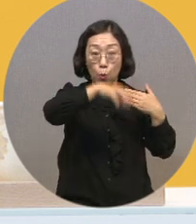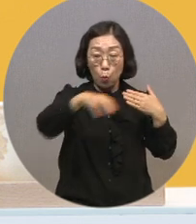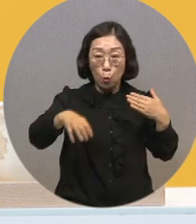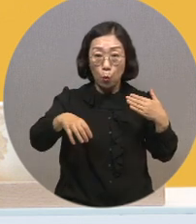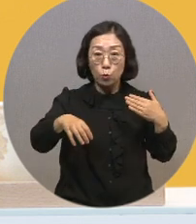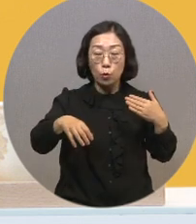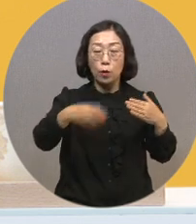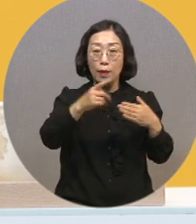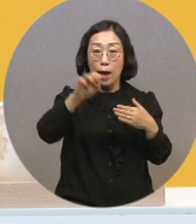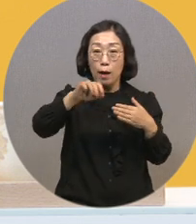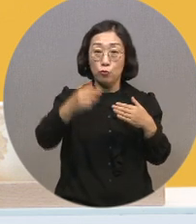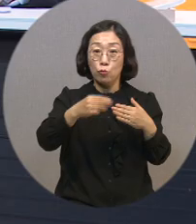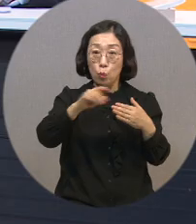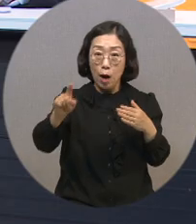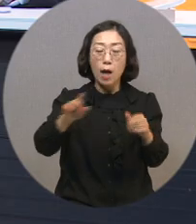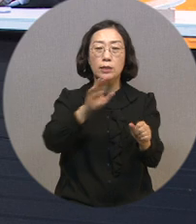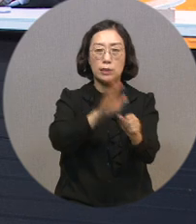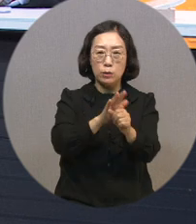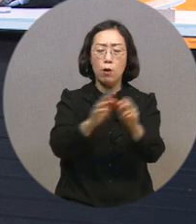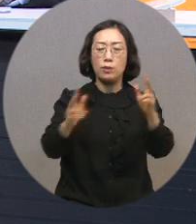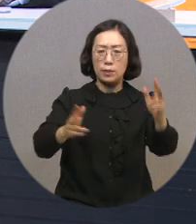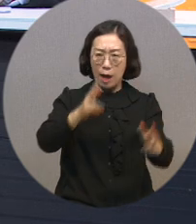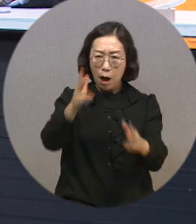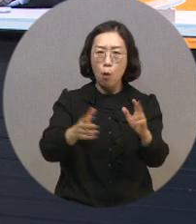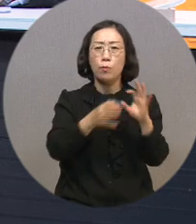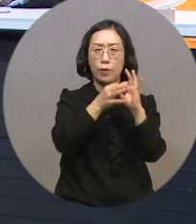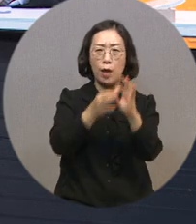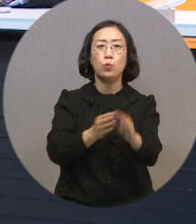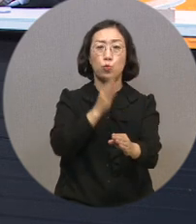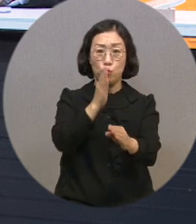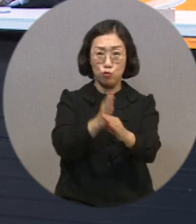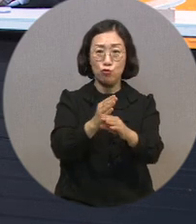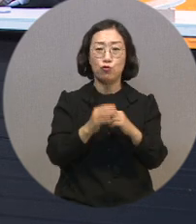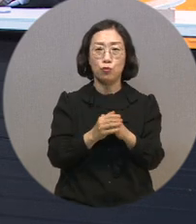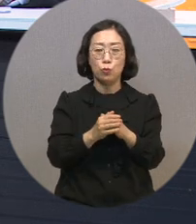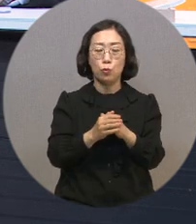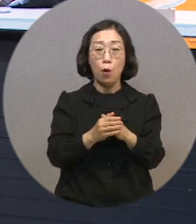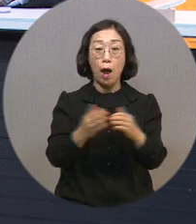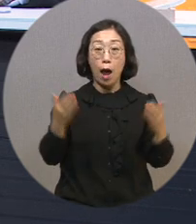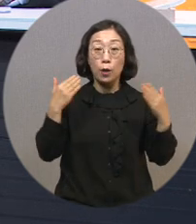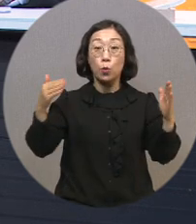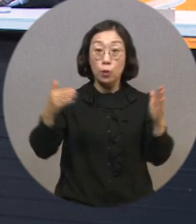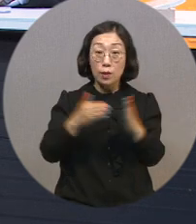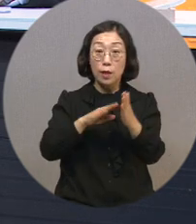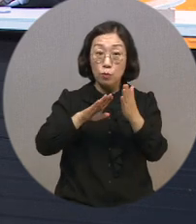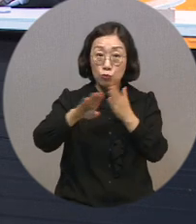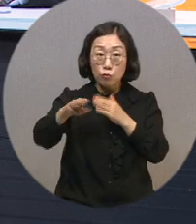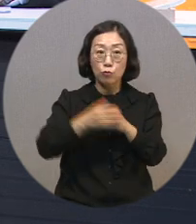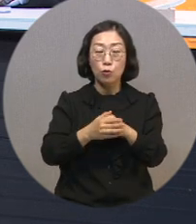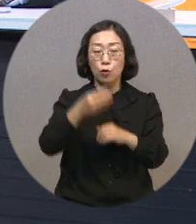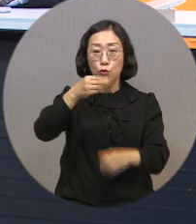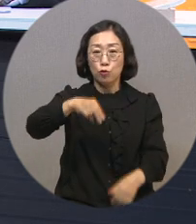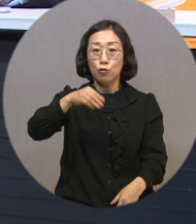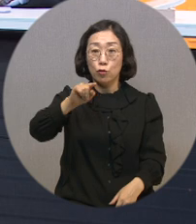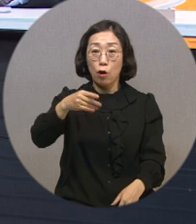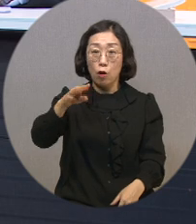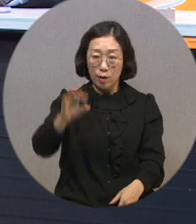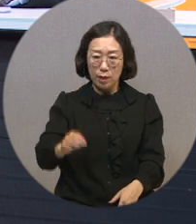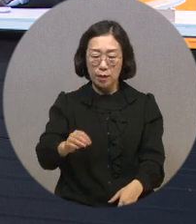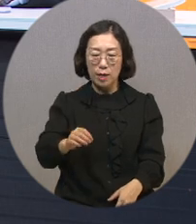사업을 저희들이 꾸준히 펼치고 있고 네. 또 방과 후에는 투트링 제도를 붙여가지고 네. 한글